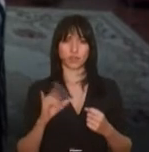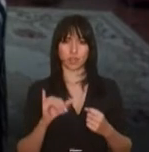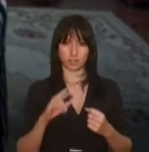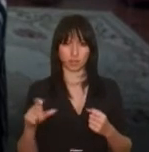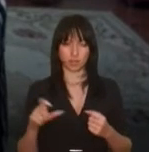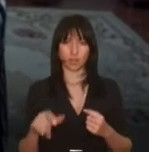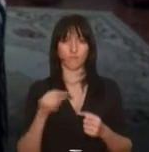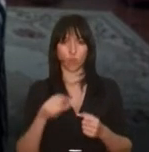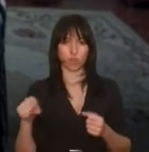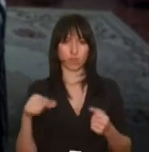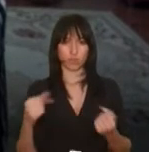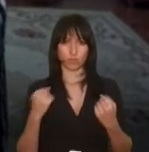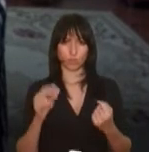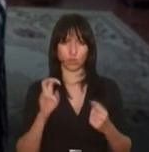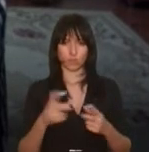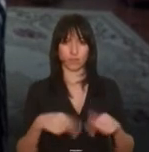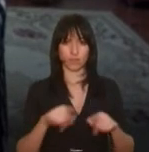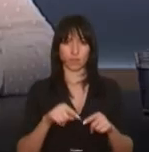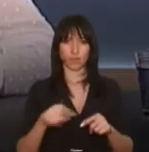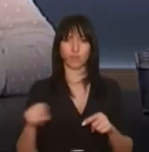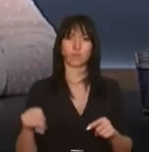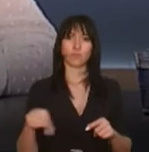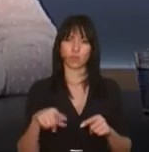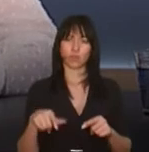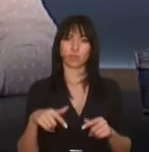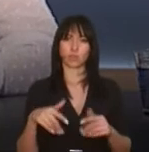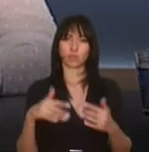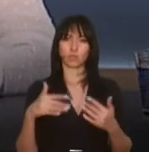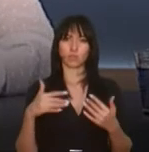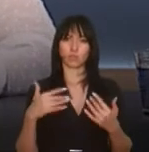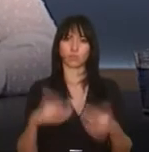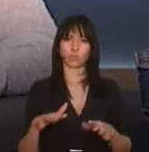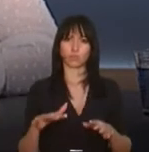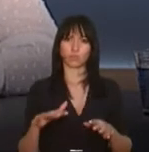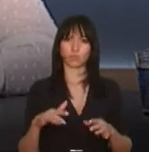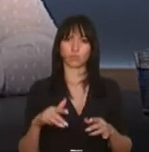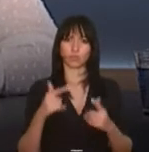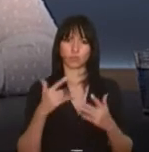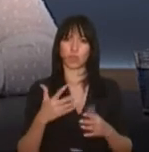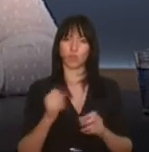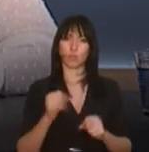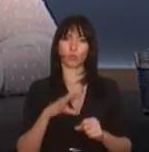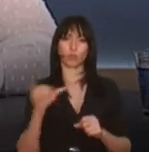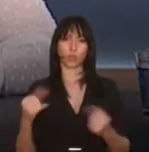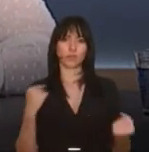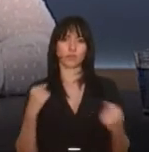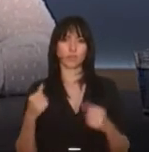вони якраз і отримують дуже інтенсивні фізичні перевантаження, то